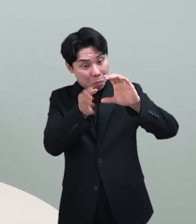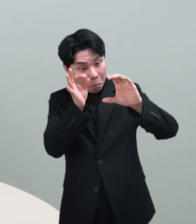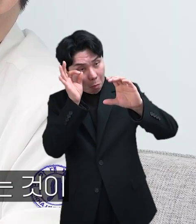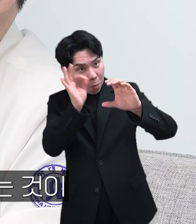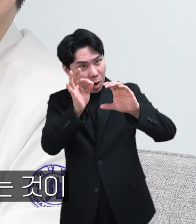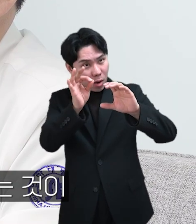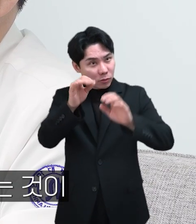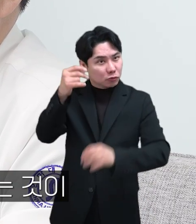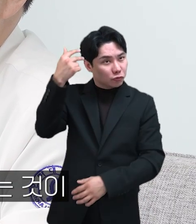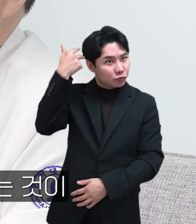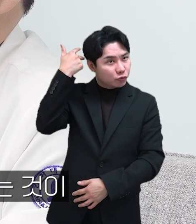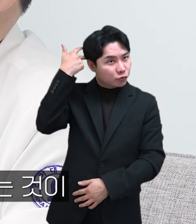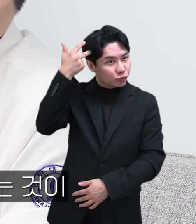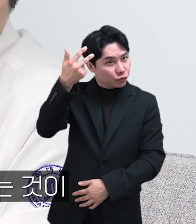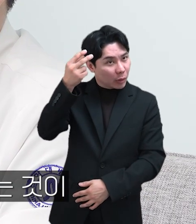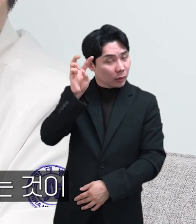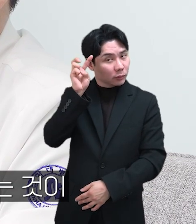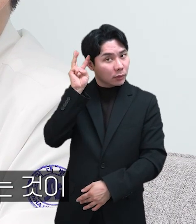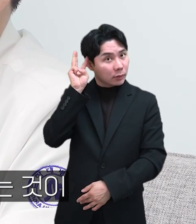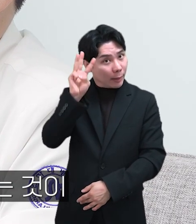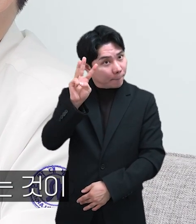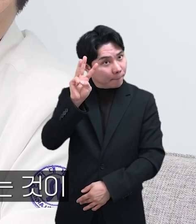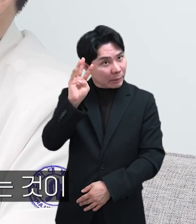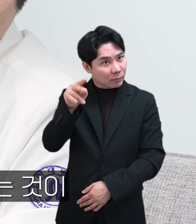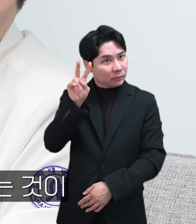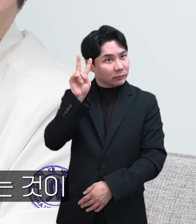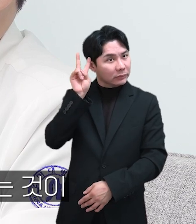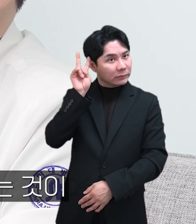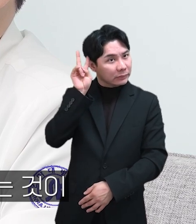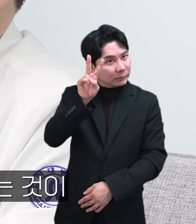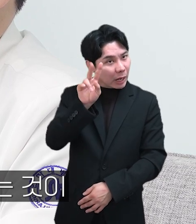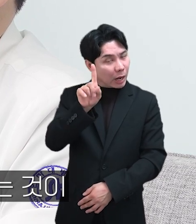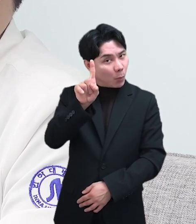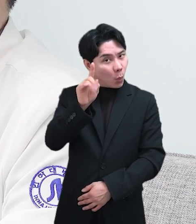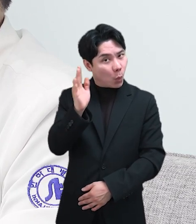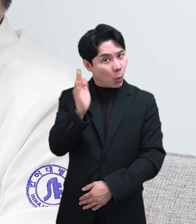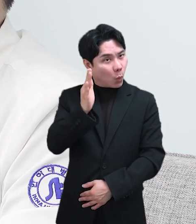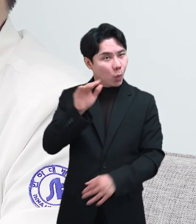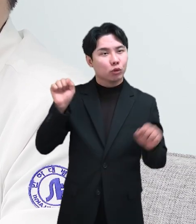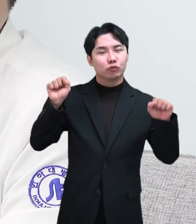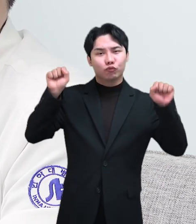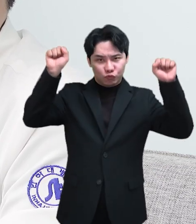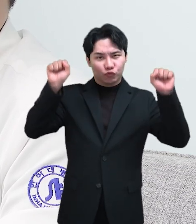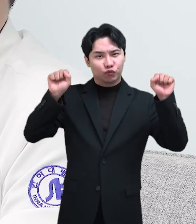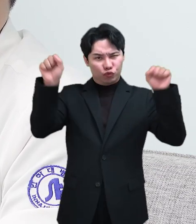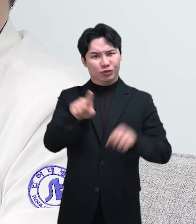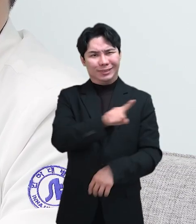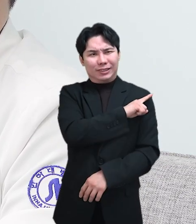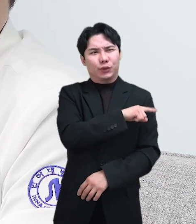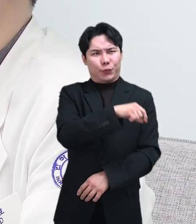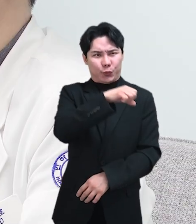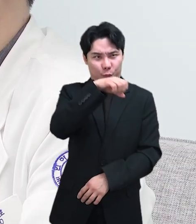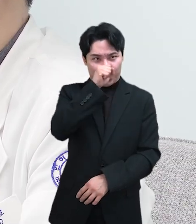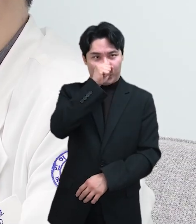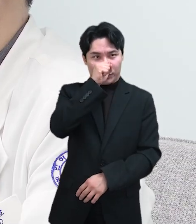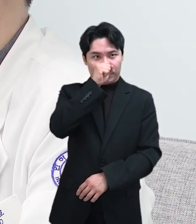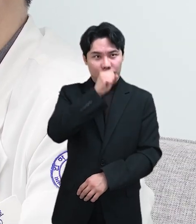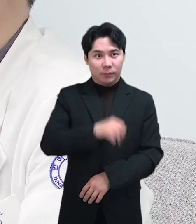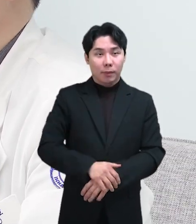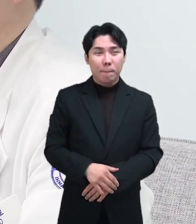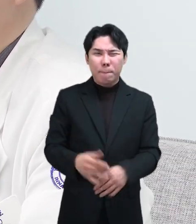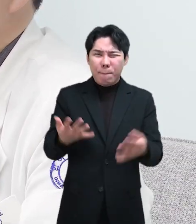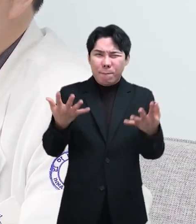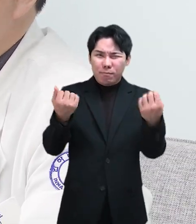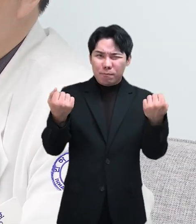따르면 주 3회 또는 이틀에 한 번씩 하루 정도 해주는 것이 가장 효과가 좋다고 되어 있습니다. 유산소